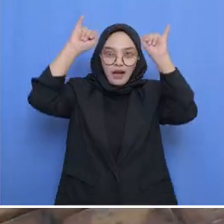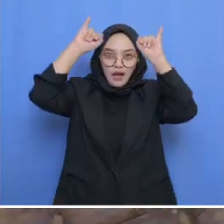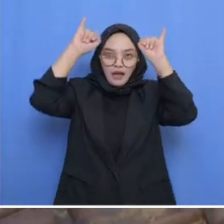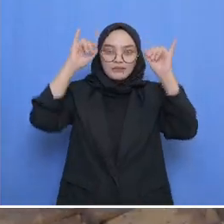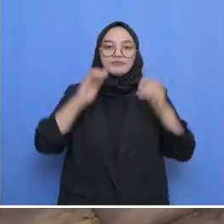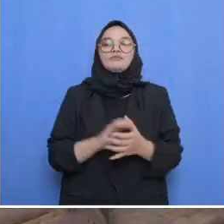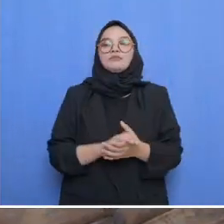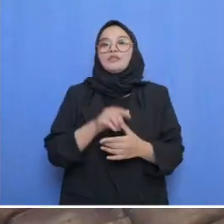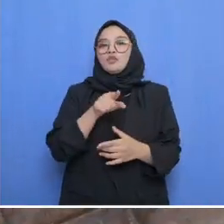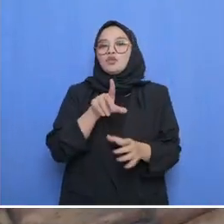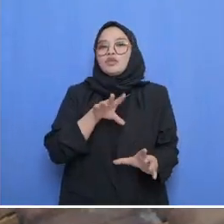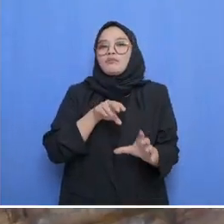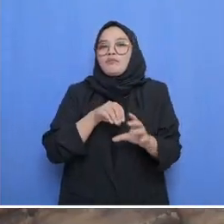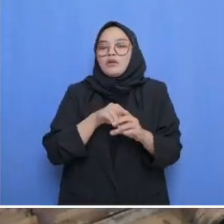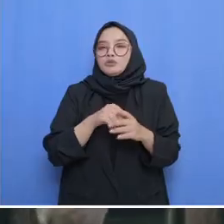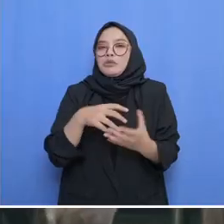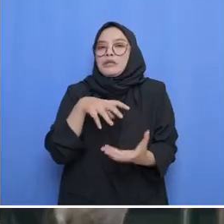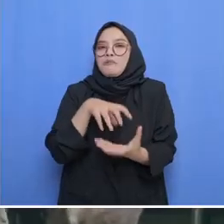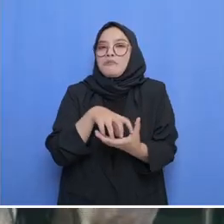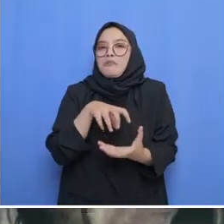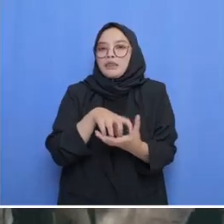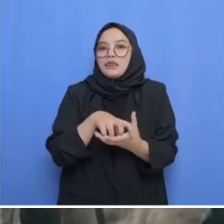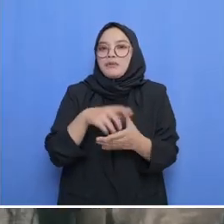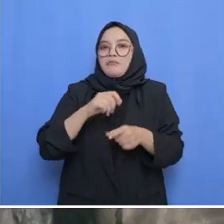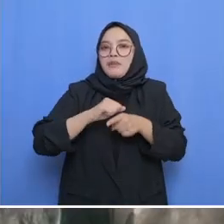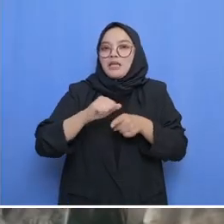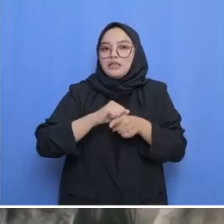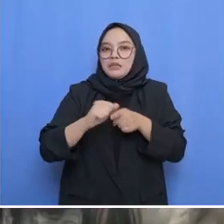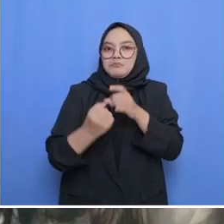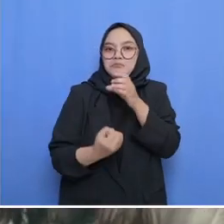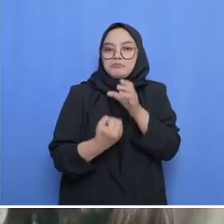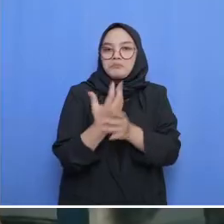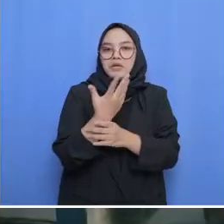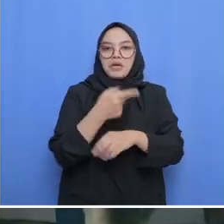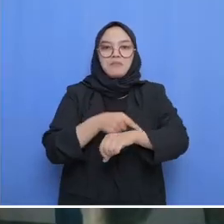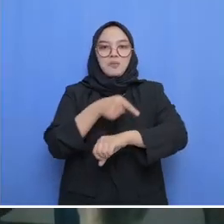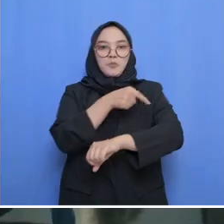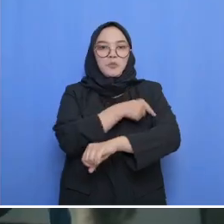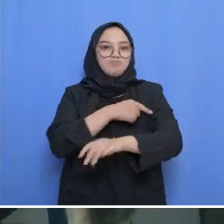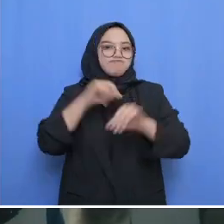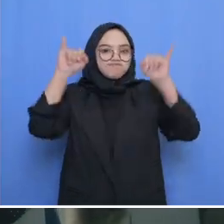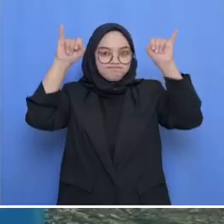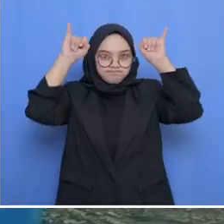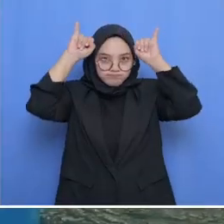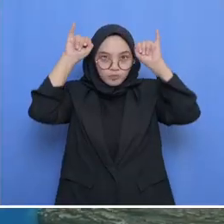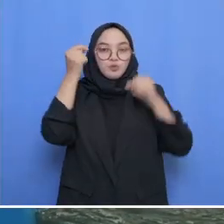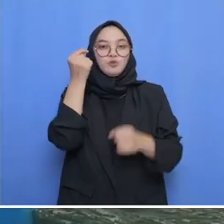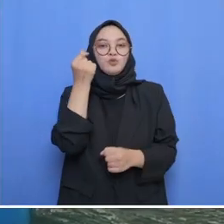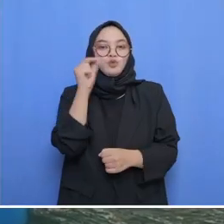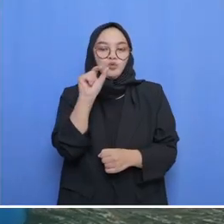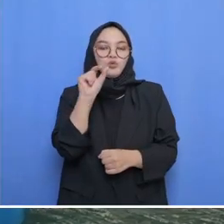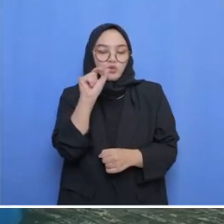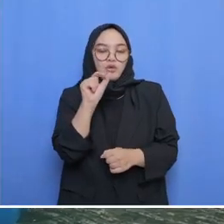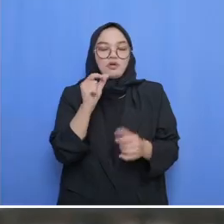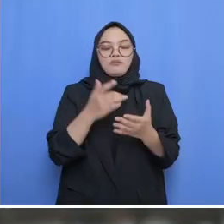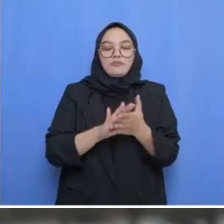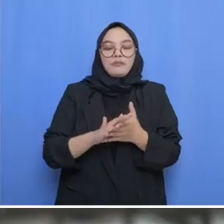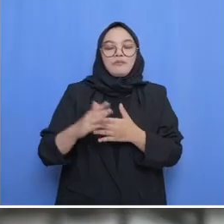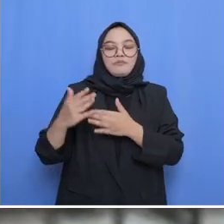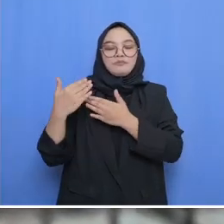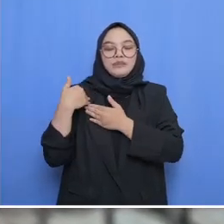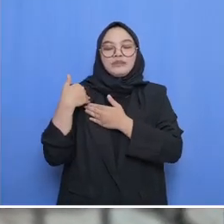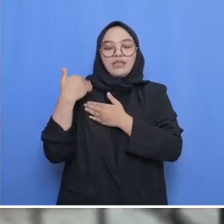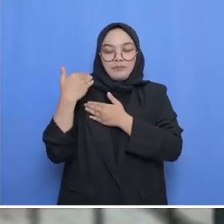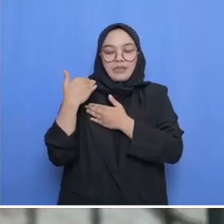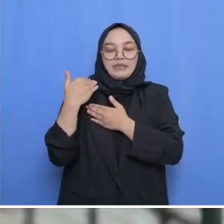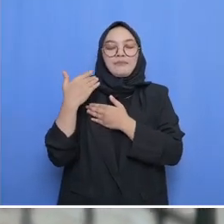Ternak Ruminansia merupakan tempat yang tepat untuk berlatih dan mengembangkan kompetensi peternakan bagi